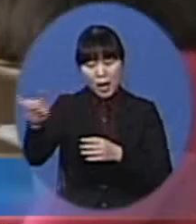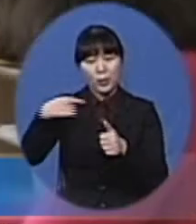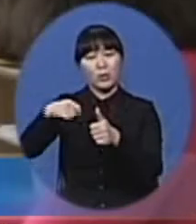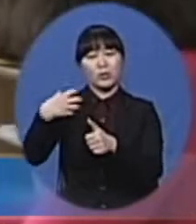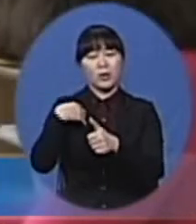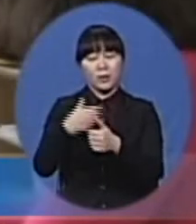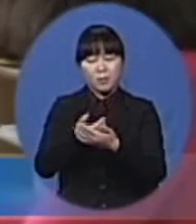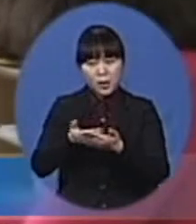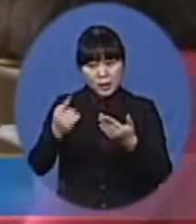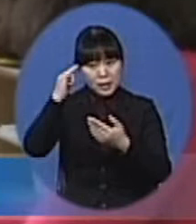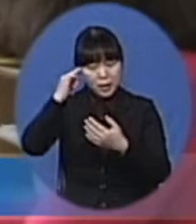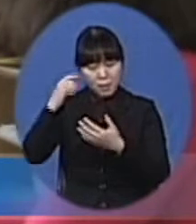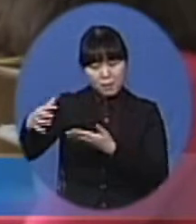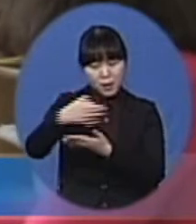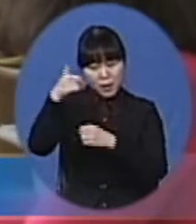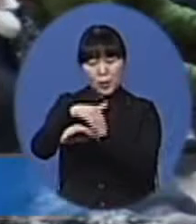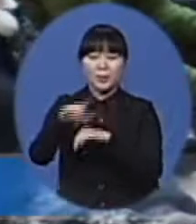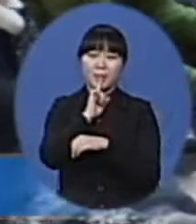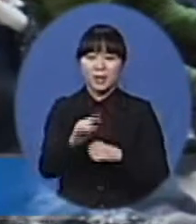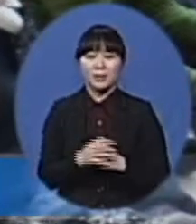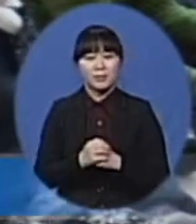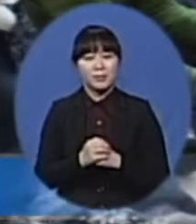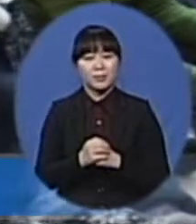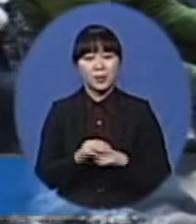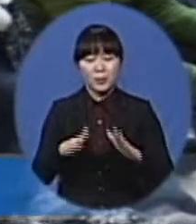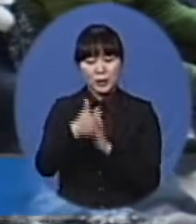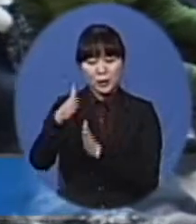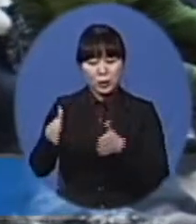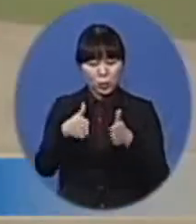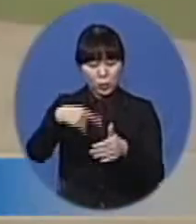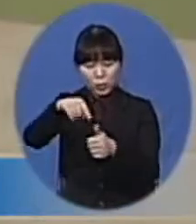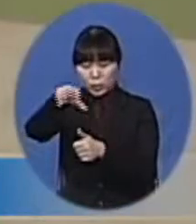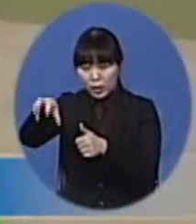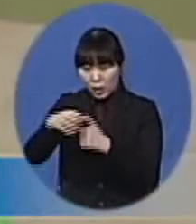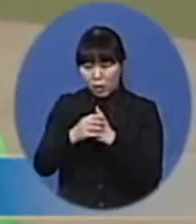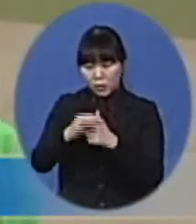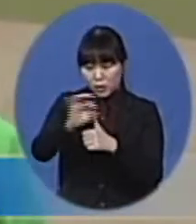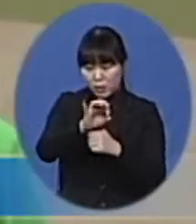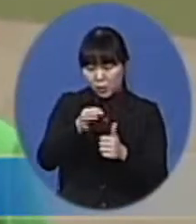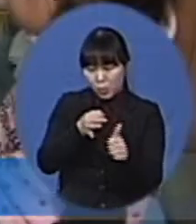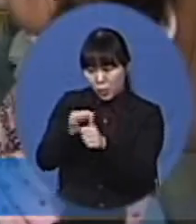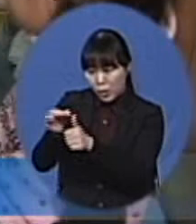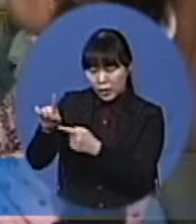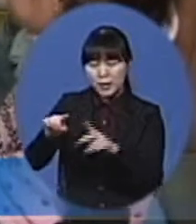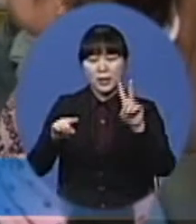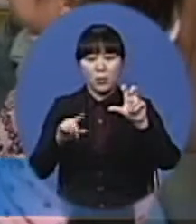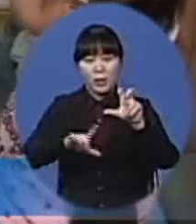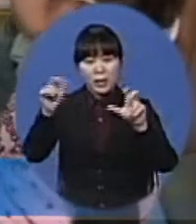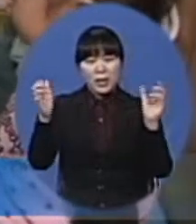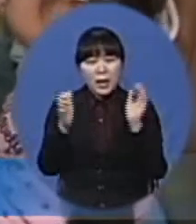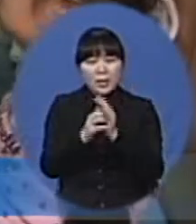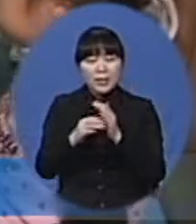발송해 의견을 수렴할 것이라고 말했습니다. 이어 시도 교육청이 보육교사 급여 등을 지급하는 오는